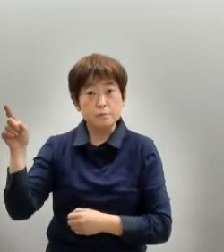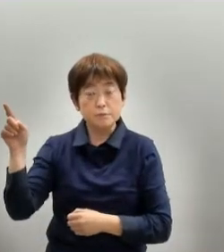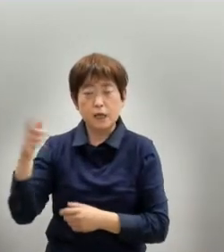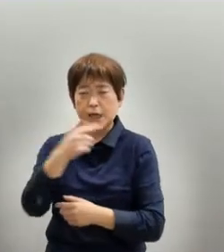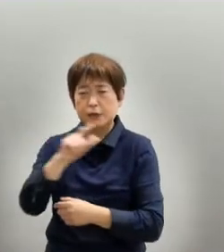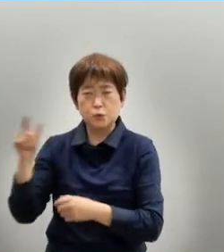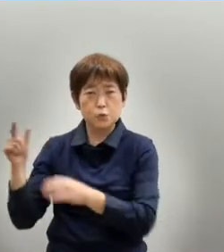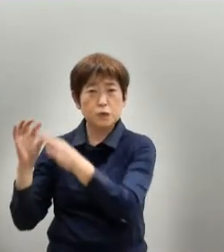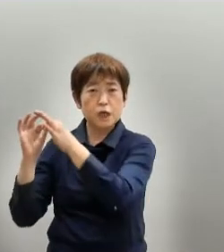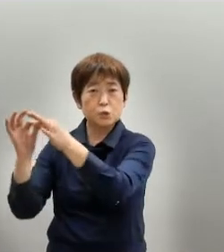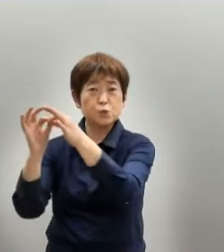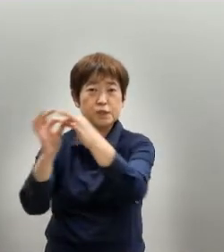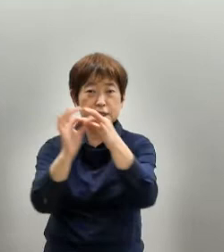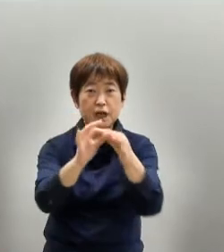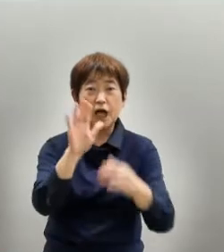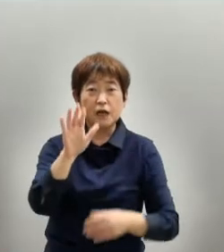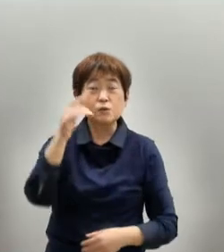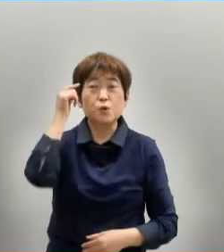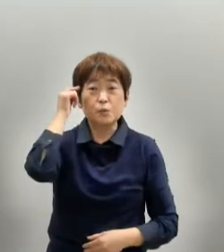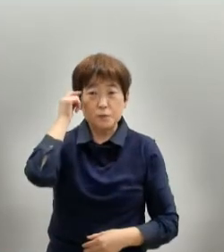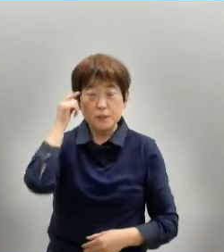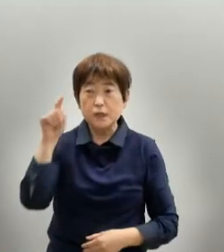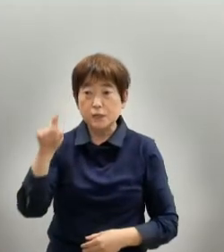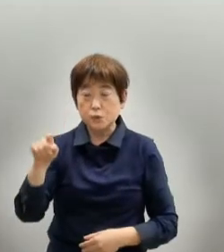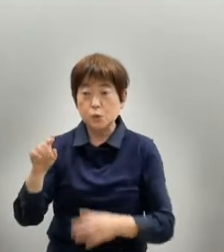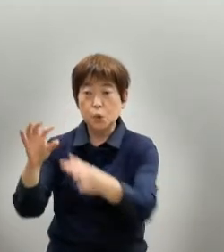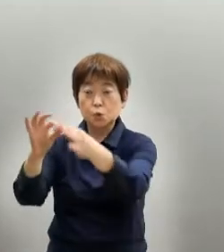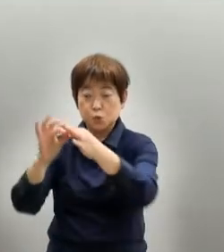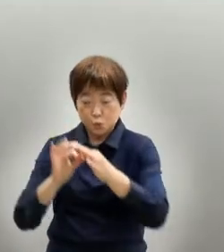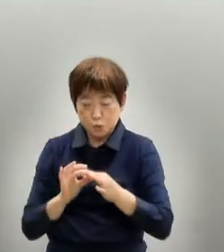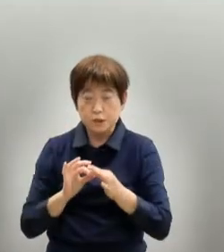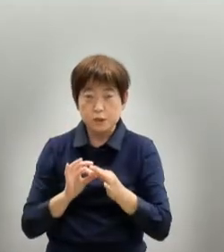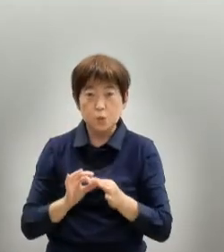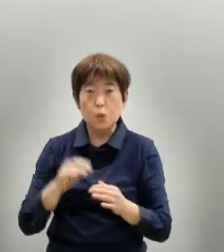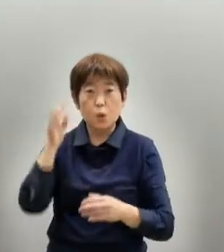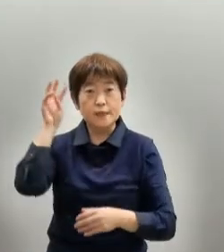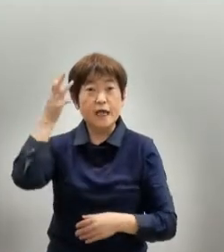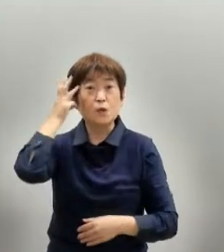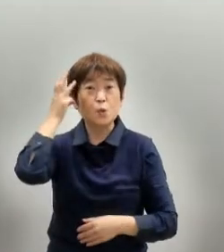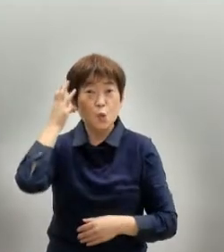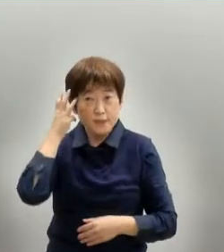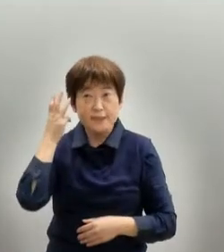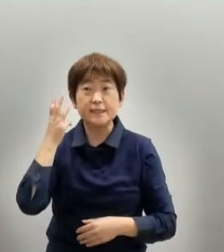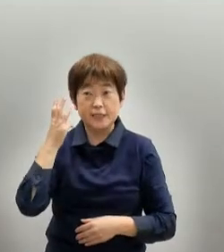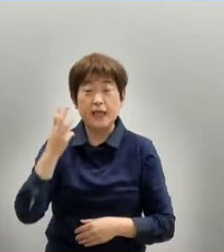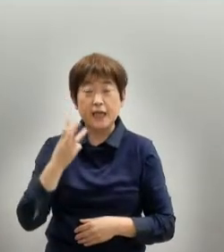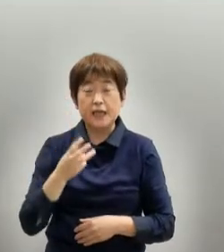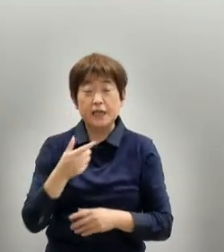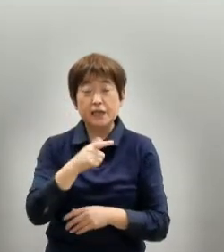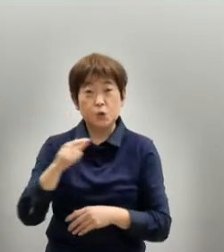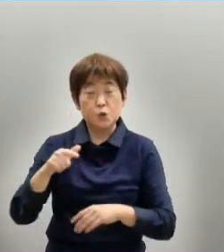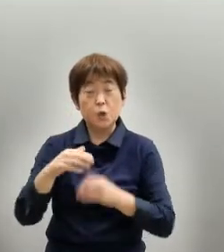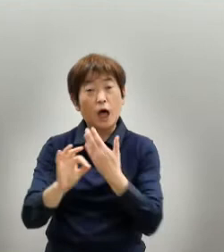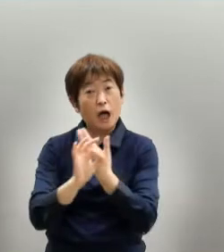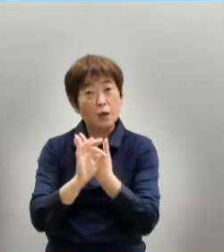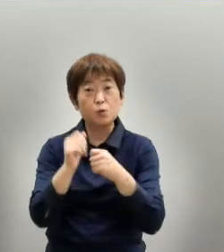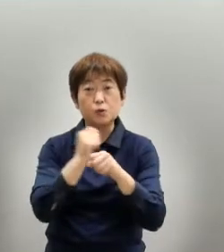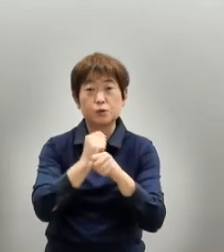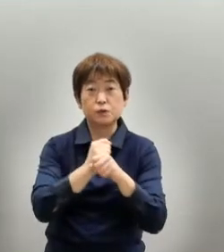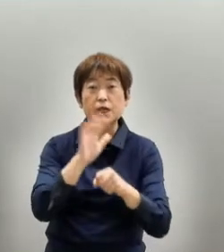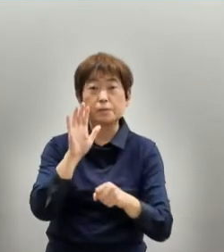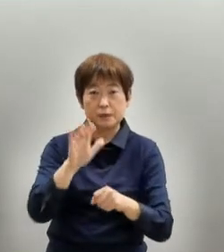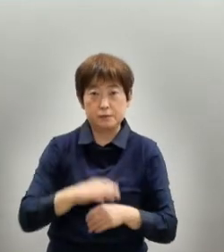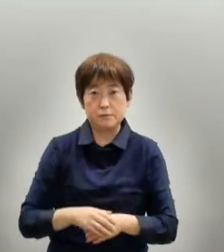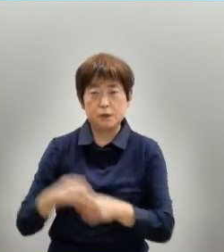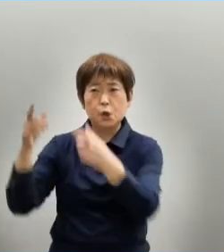知もございますので、そういったものも踏まえた形となってございます。ですので、国とかですね、県が示しているもの